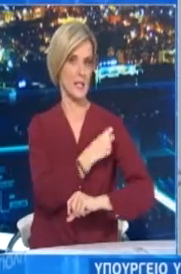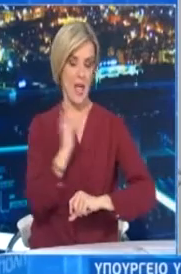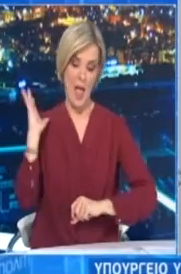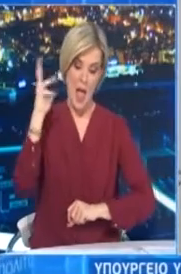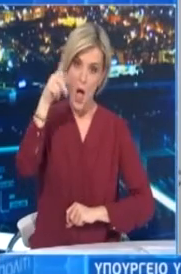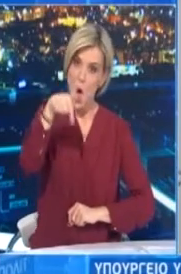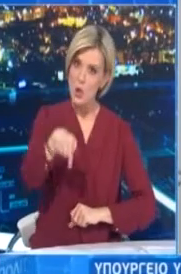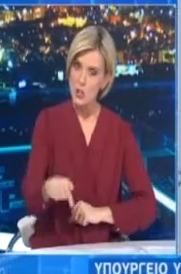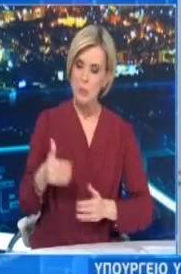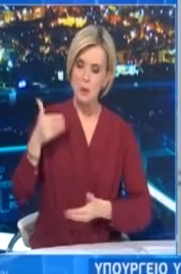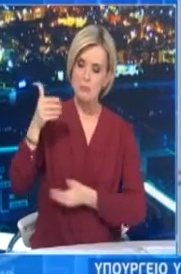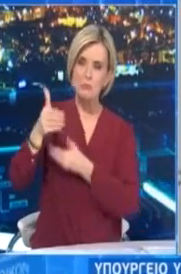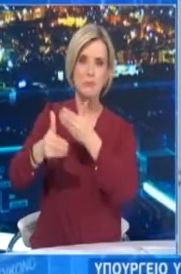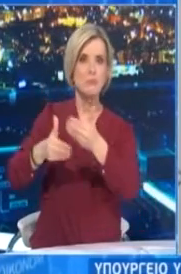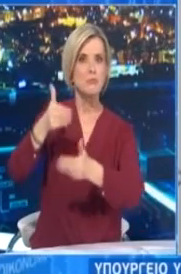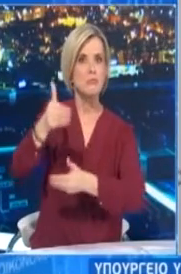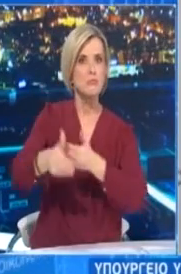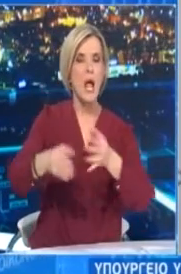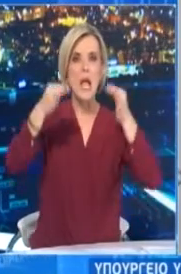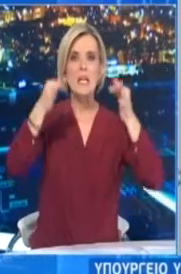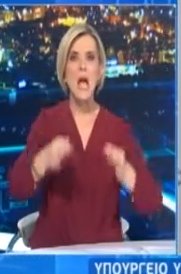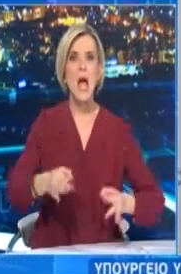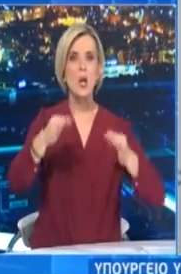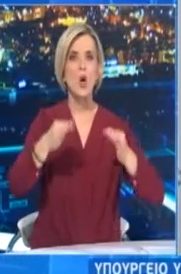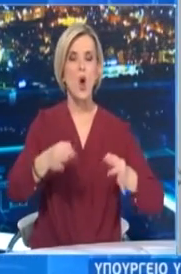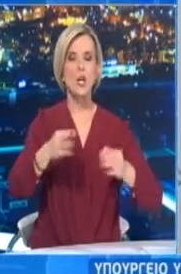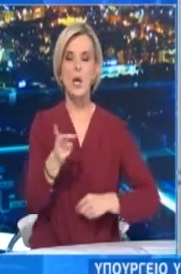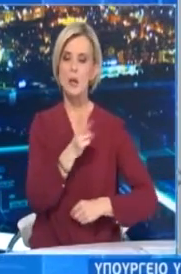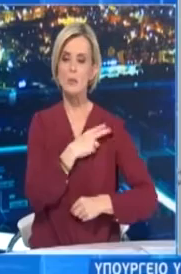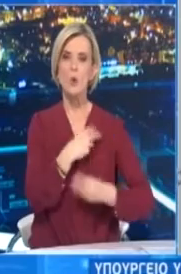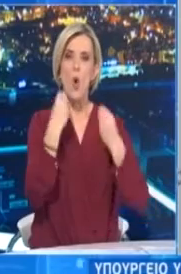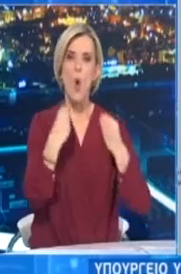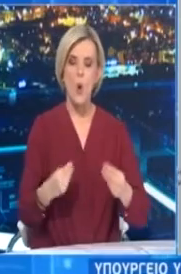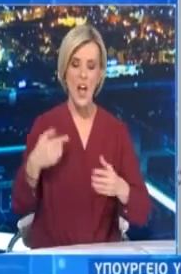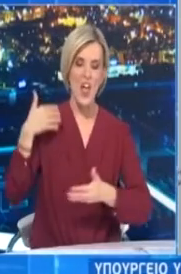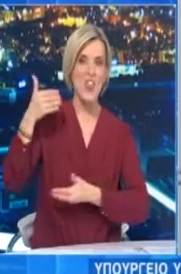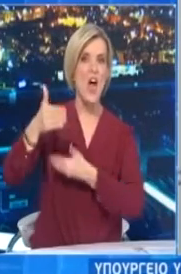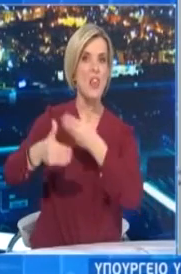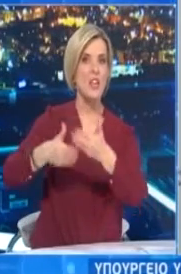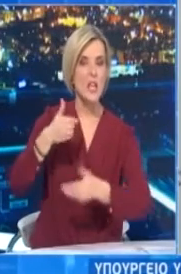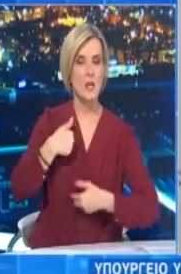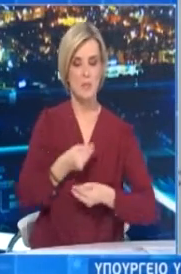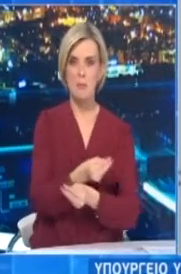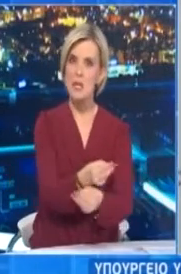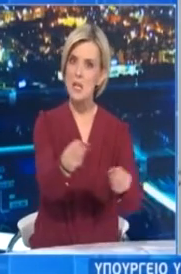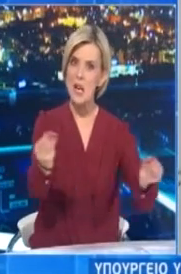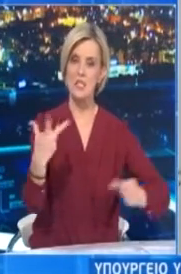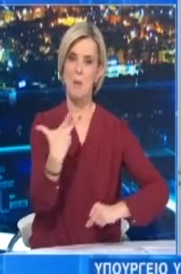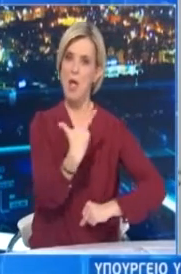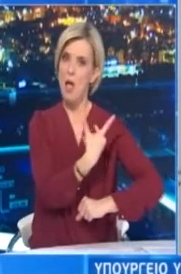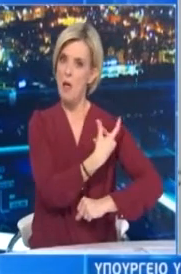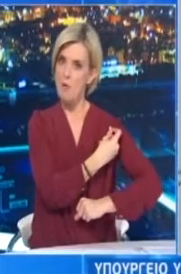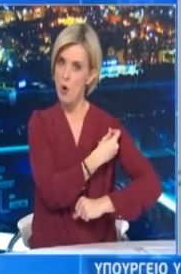αρχικό σχεδιασμό και με ρυθμό που είναι ανάλογος με τη διαθεσιμότητα των εμβολίων. Έχουν διενεργηθεί